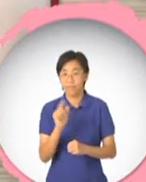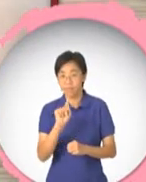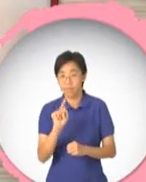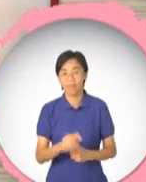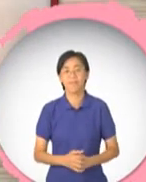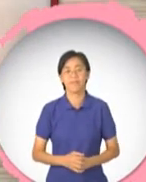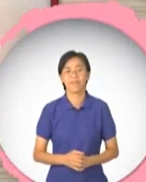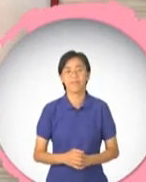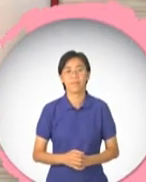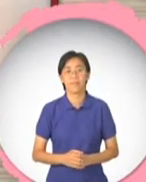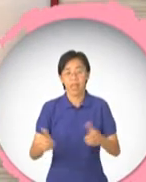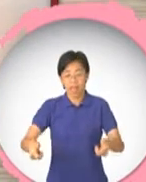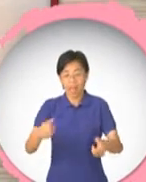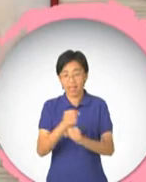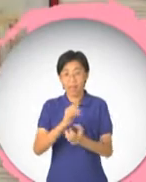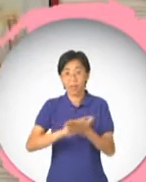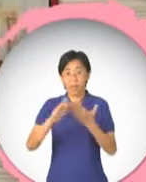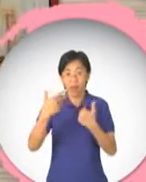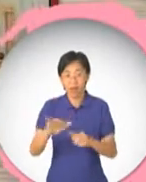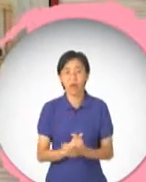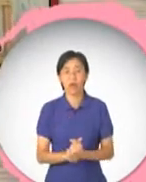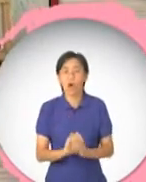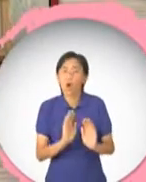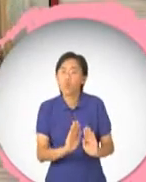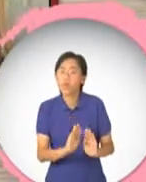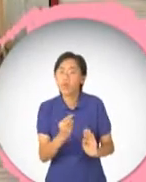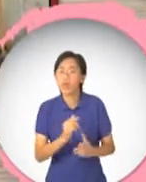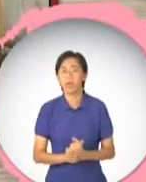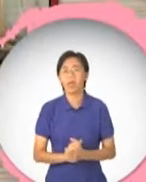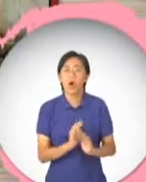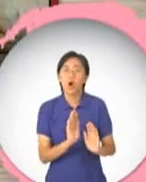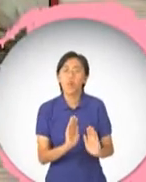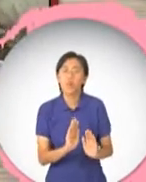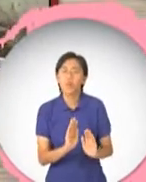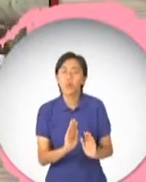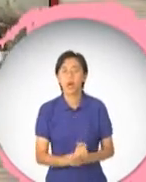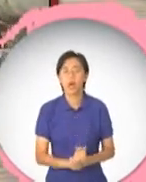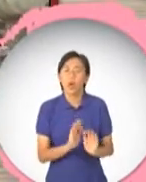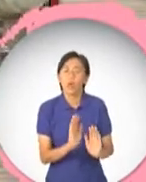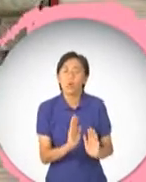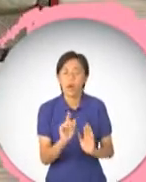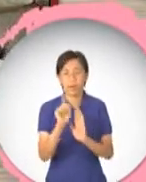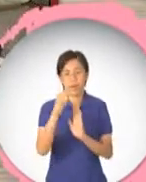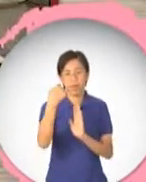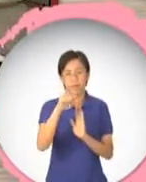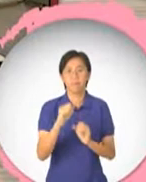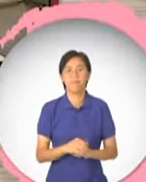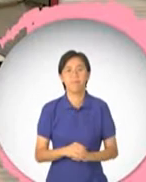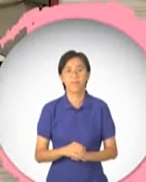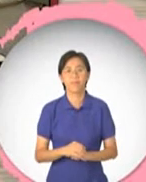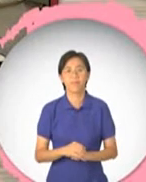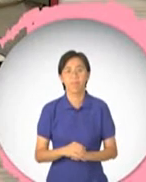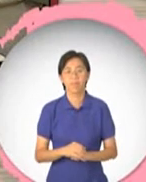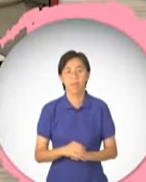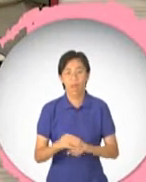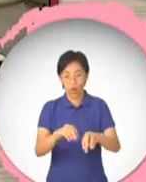ากเตรียมพิมพ์เรียบร้อยนะครับแล้วก็อันนี้จะบอกว่าหมักไว้ประมาณกี่นาทีนะครับ พักเอาไว้ค่ะประมาณสัก10นาที 10นาทีก้อนแรกก็ ก้อนแรกก็โอเ